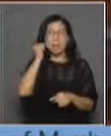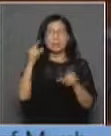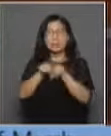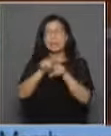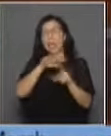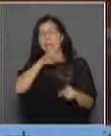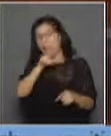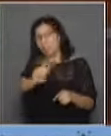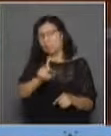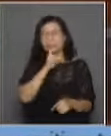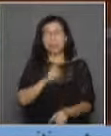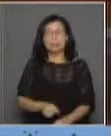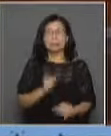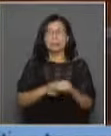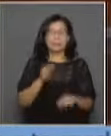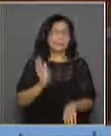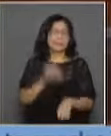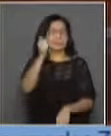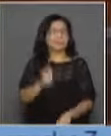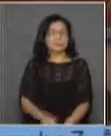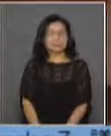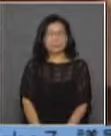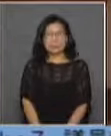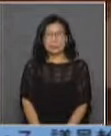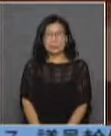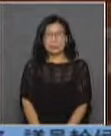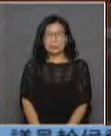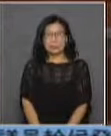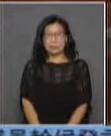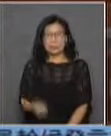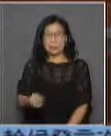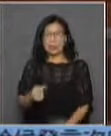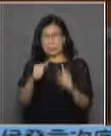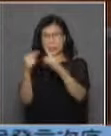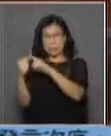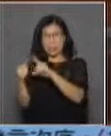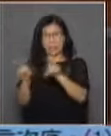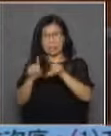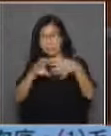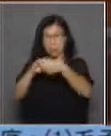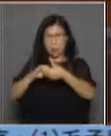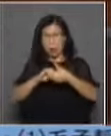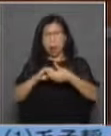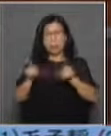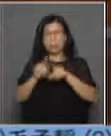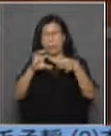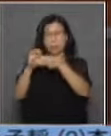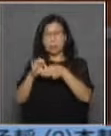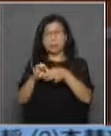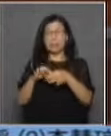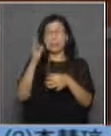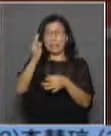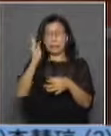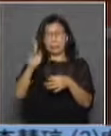犀利到係咪。咁所以你話呢個係同市民息息相關，數以十億甚至係百億計嘅工